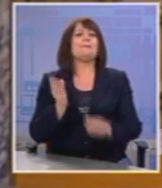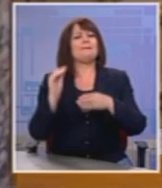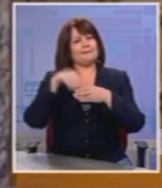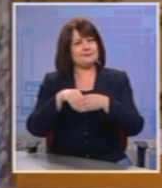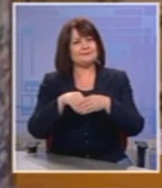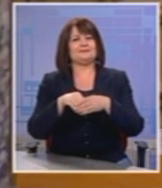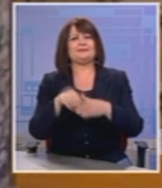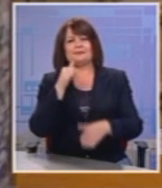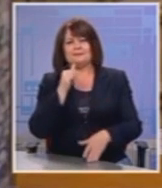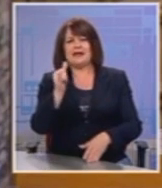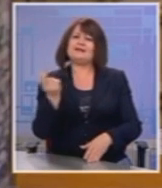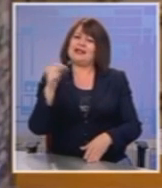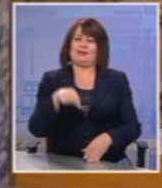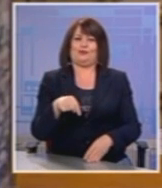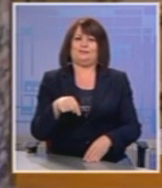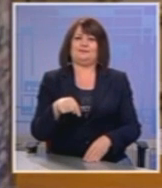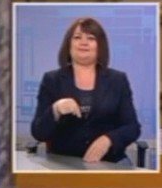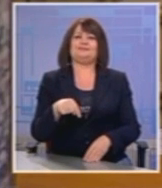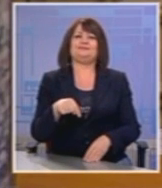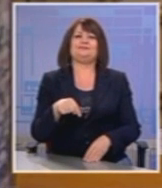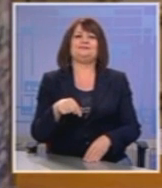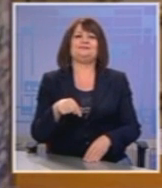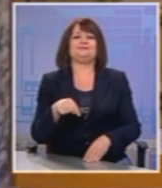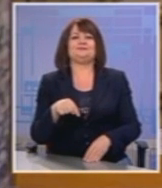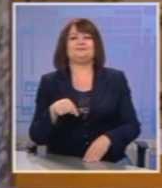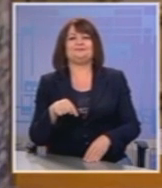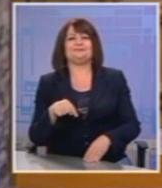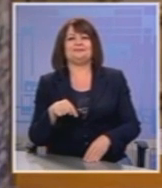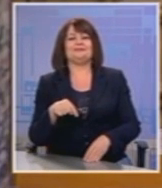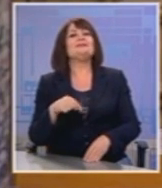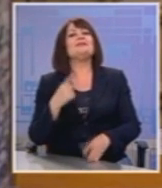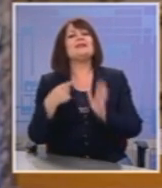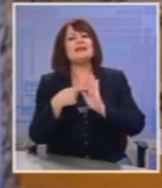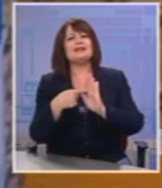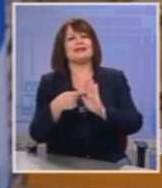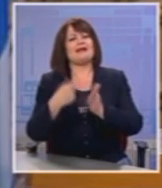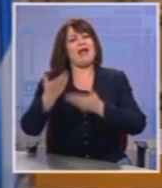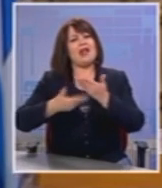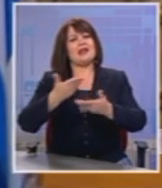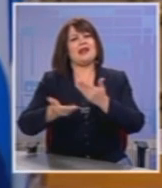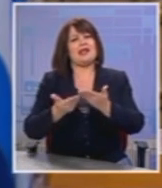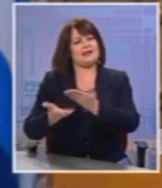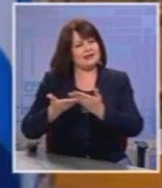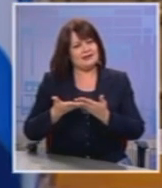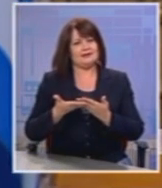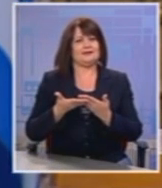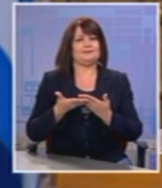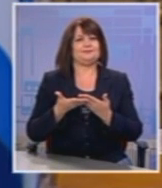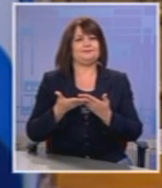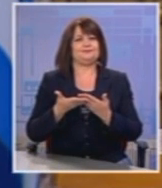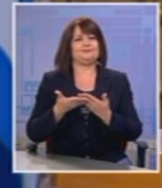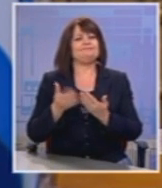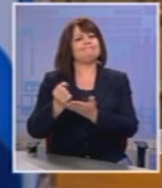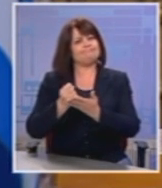βρίσκονται πάντοτε εδώ για να επιδείξουν την αλληλεγγύη τους και για